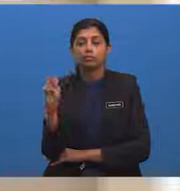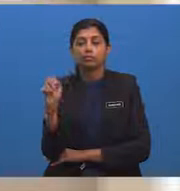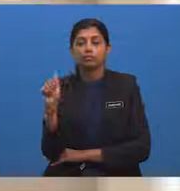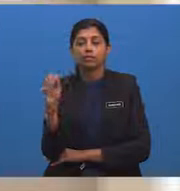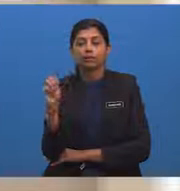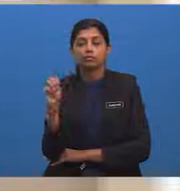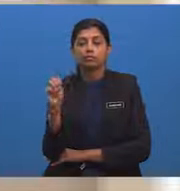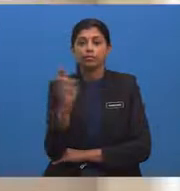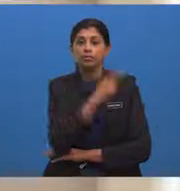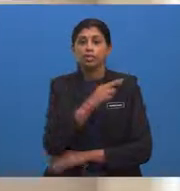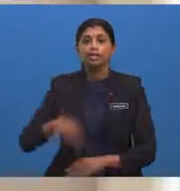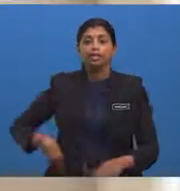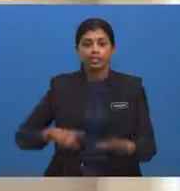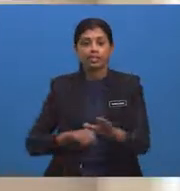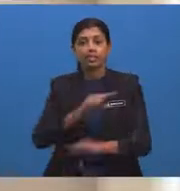Gunung.